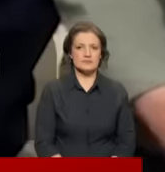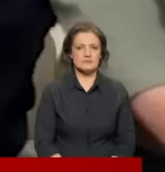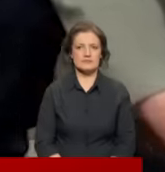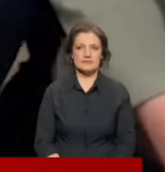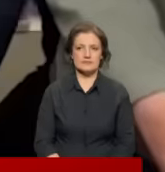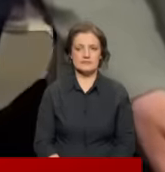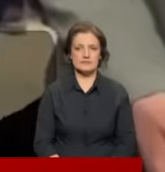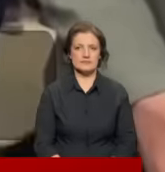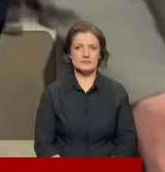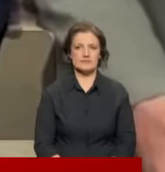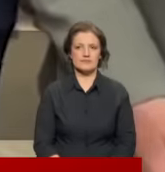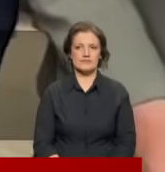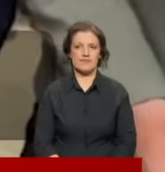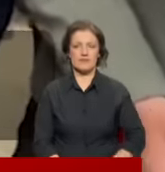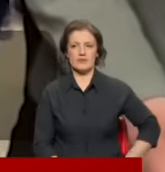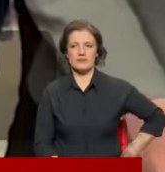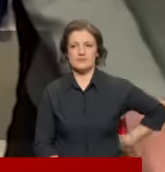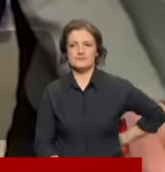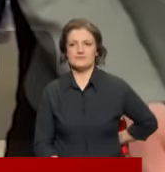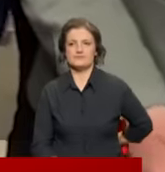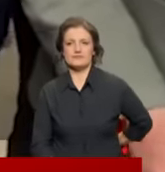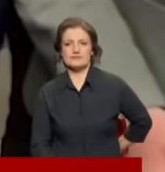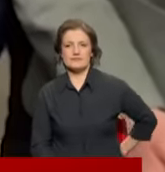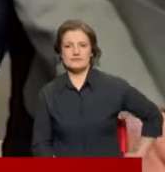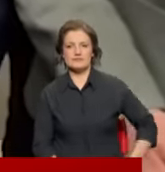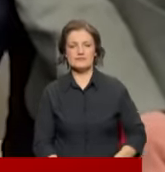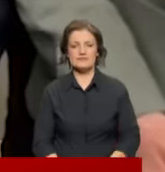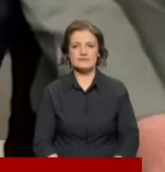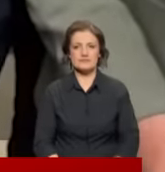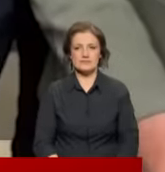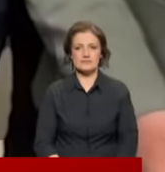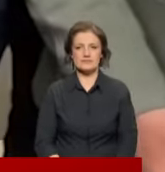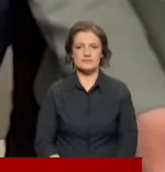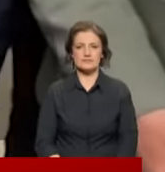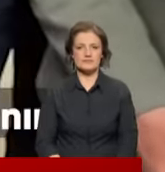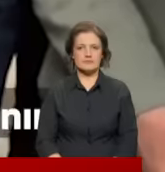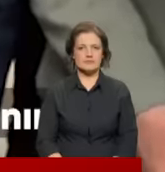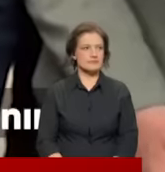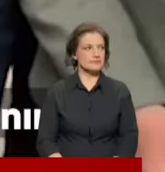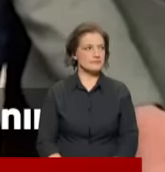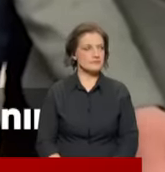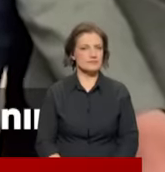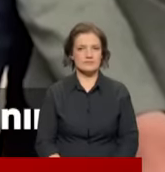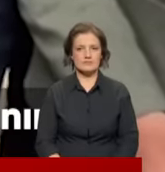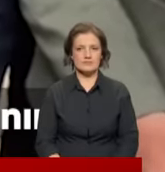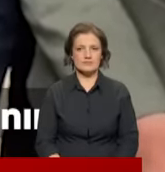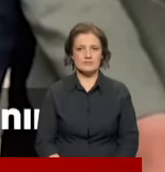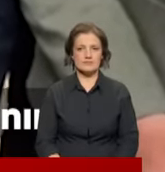öğretmen sayımız, ihtiyacımız, onlarla beraber oturup Sayın Cumhurbaşkanımızı değerlendireceğiz.